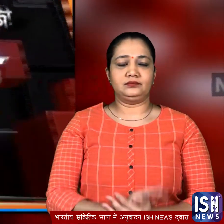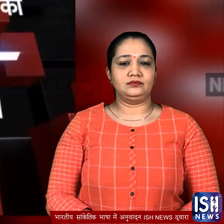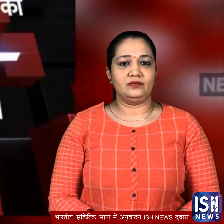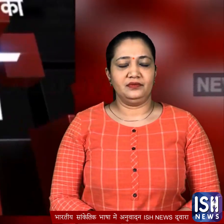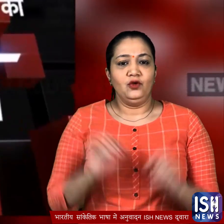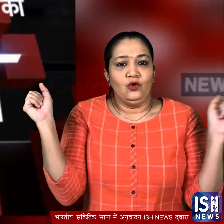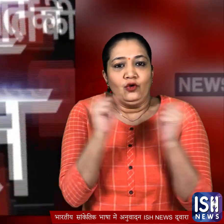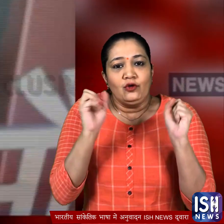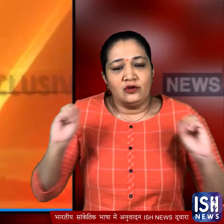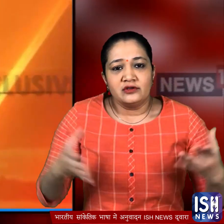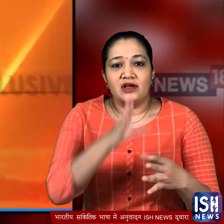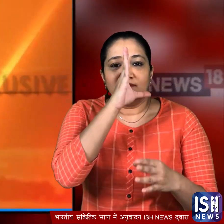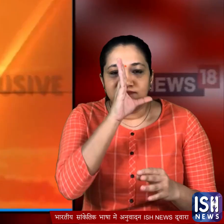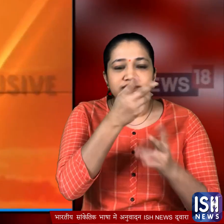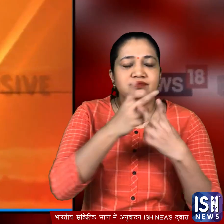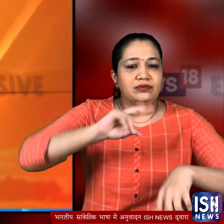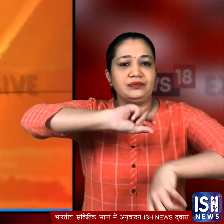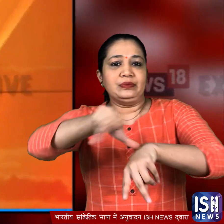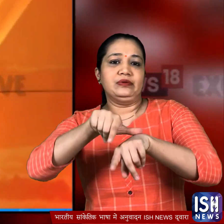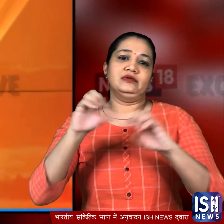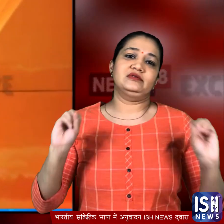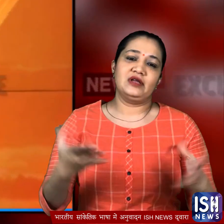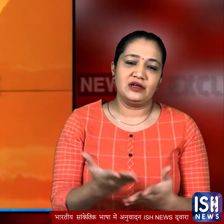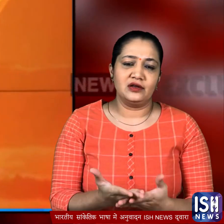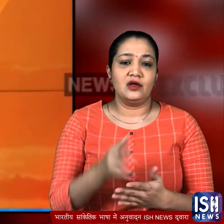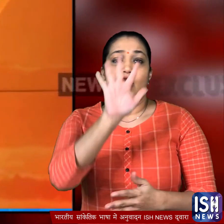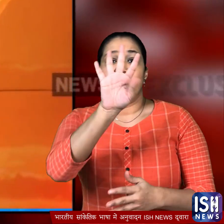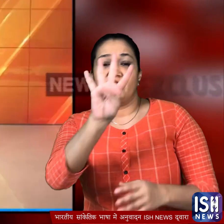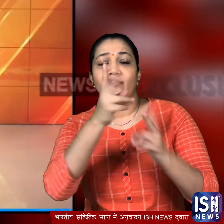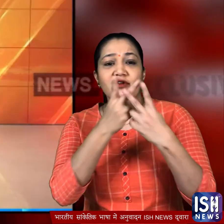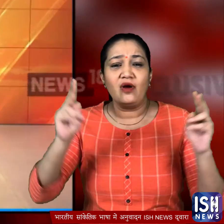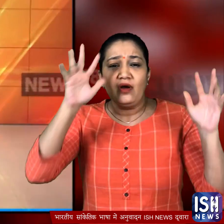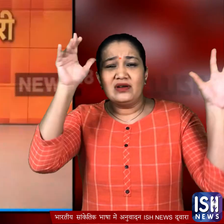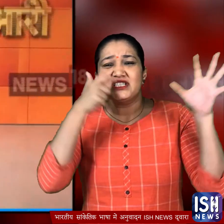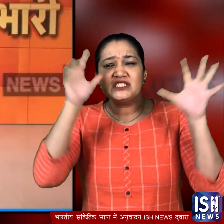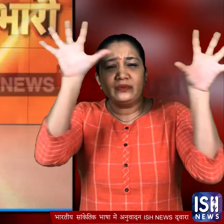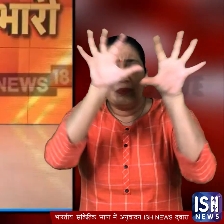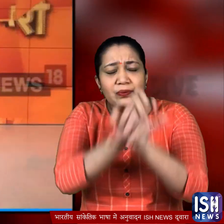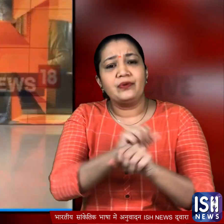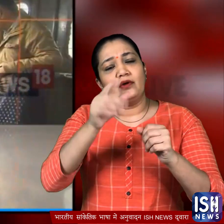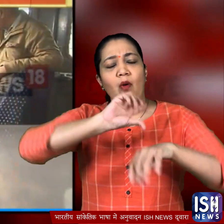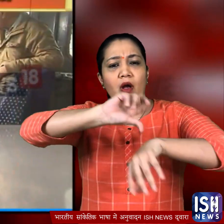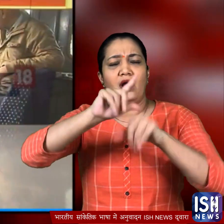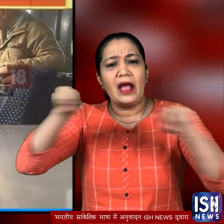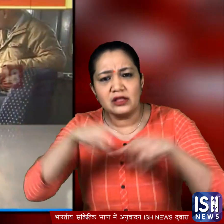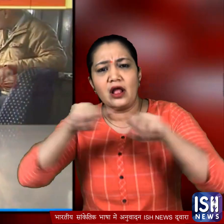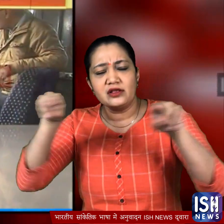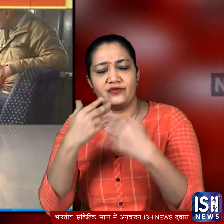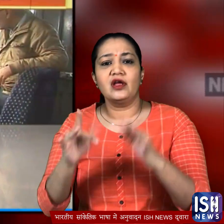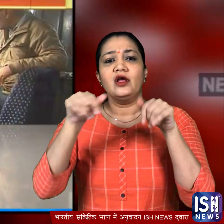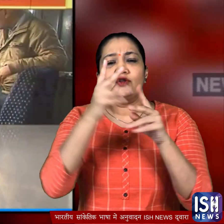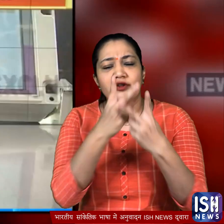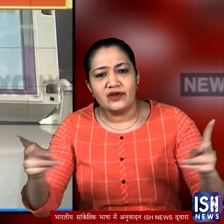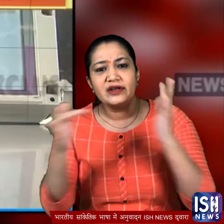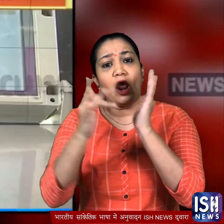गए। सर्दियां आते ही रेलगाड़ियों का देर से चलना भी शुरू हो गया। अभी तक 54 ट्रेनों के कोहरे की वजह से रद्द होने की खबर है। रेलगाड़ियों में खास तरह के